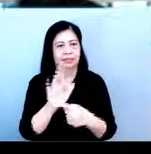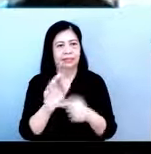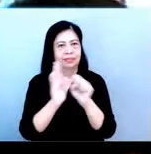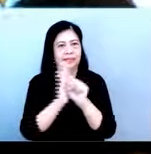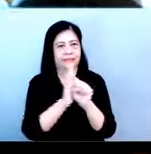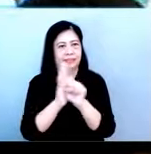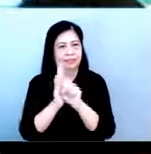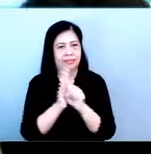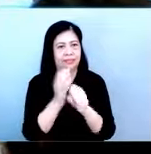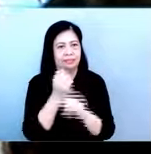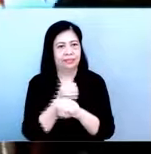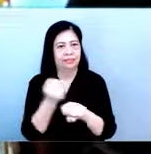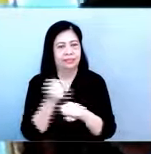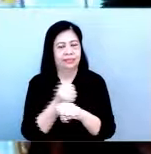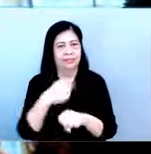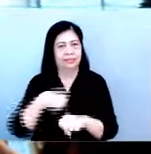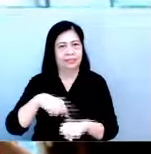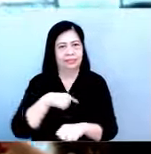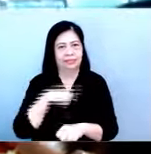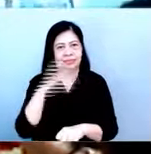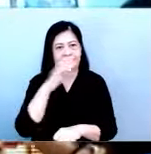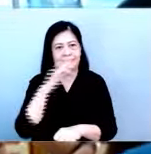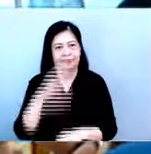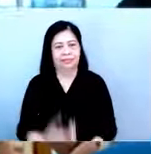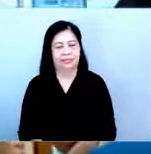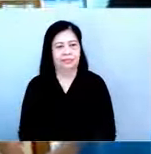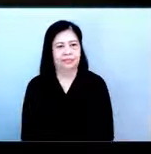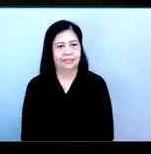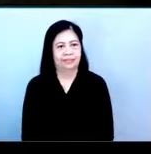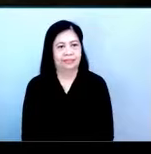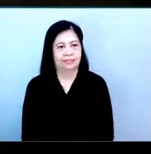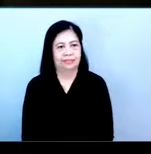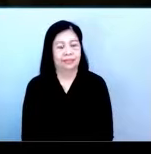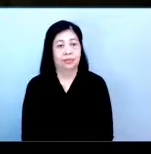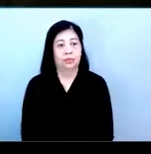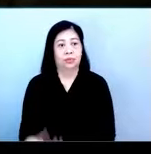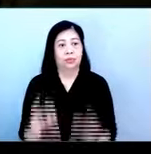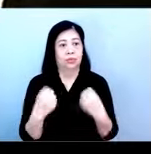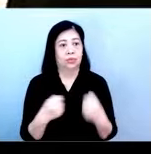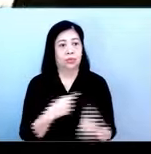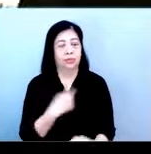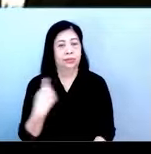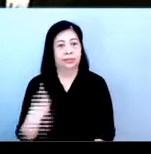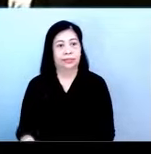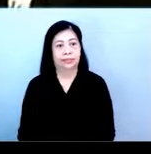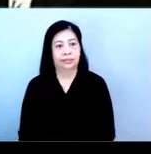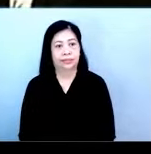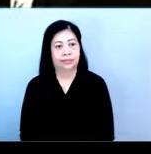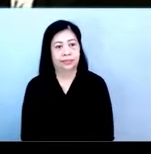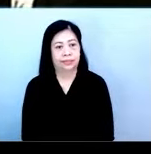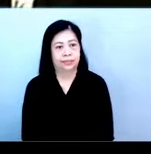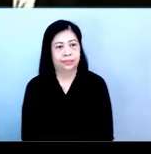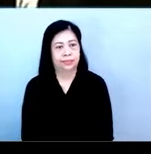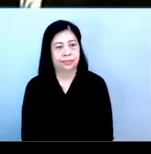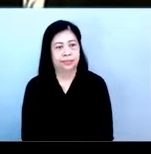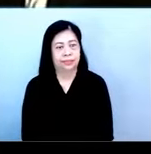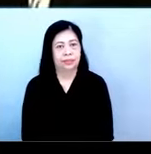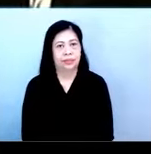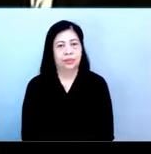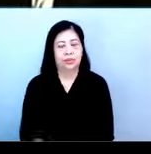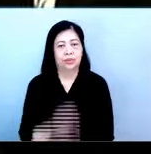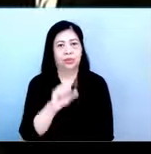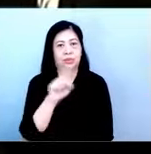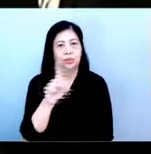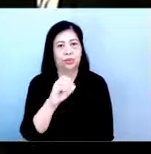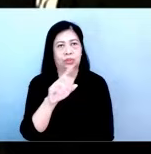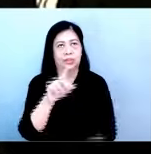sa katatagan nating mga Pilipino. It's one of the strongest Chinese zodiac sign, no? So